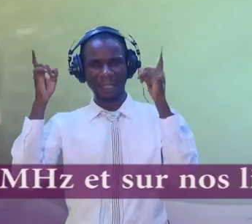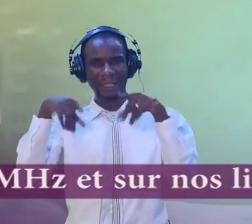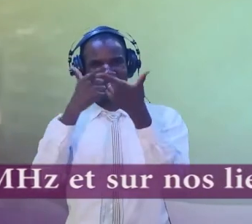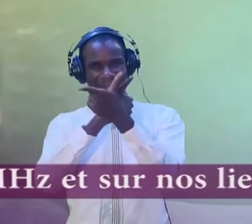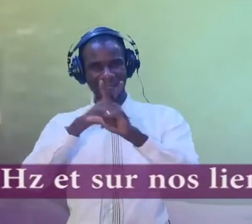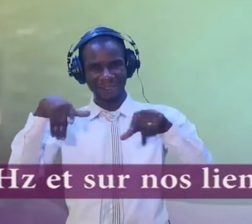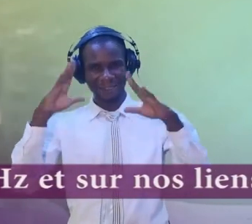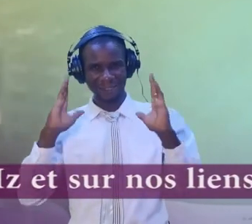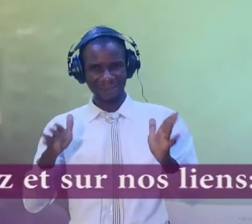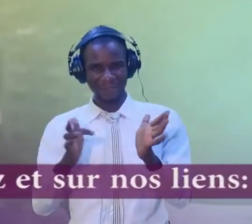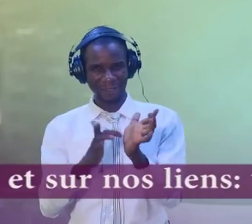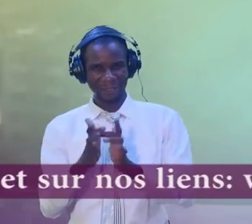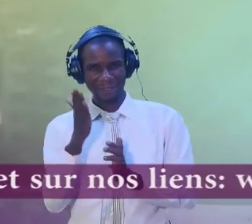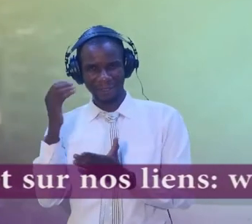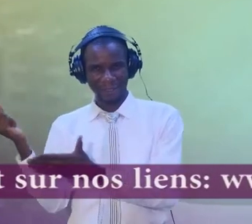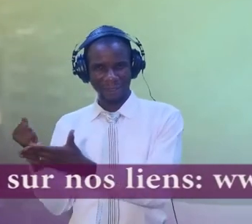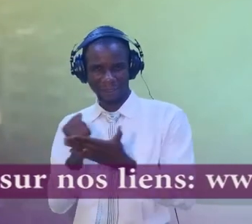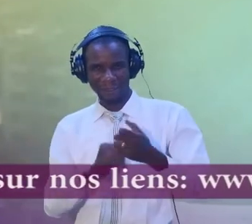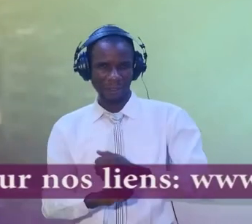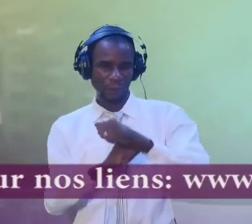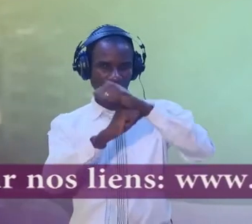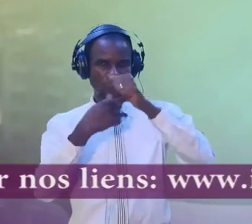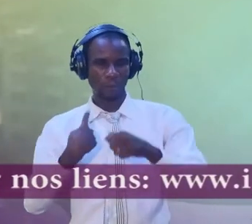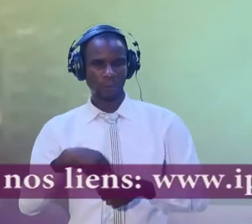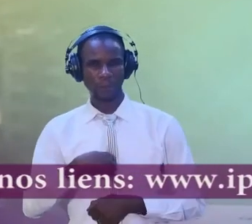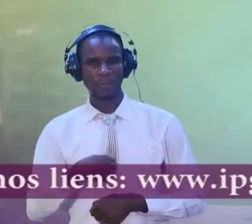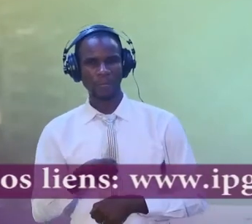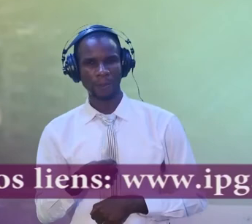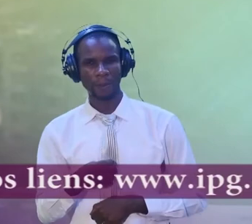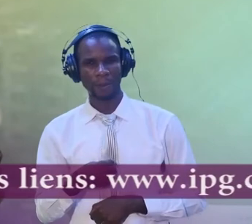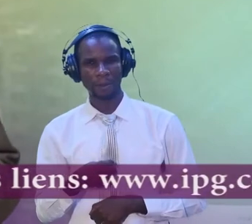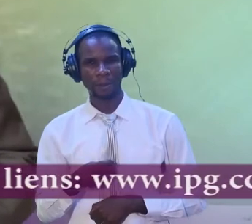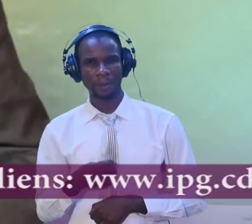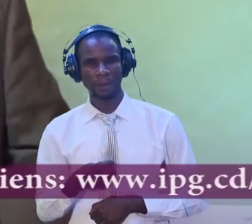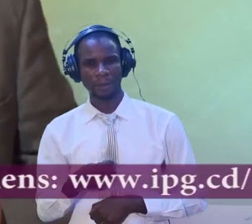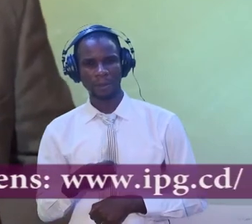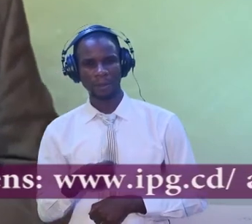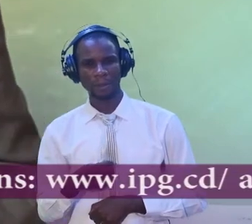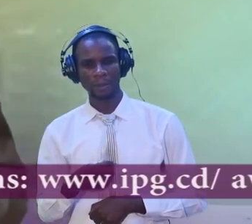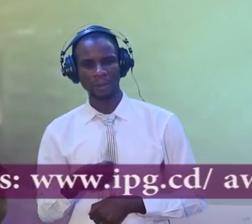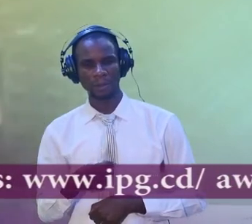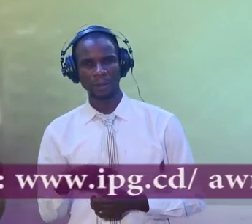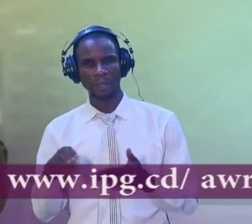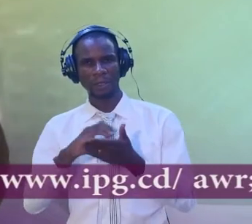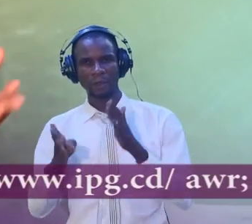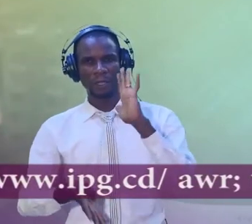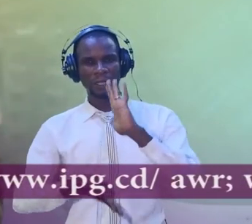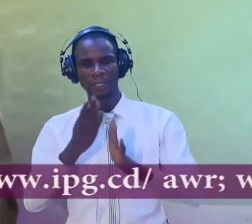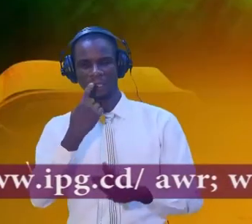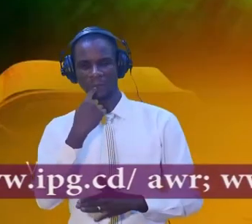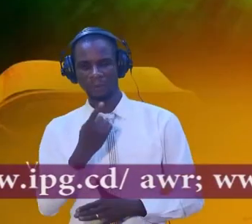tusibaki katika utumwani kwa sababu Kristo ambaye ameshinda anatusaidia